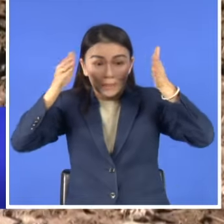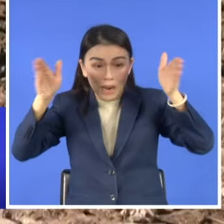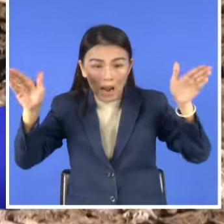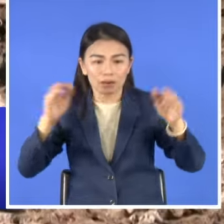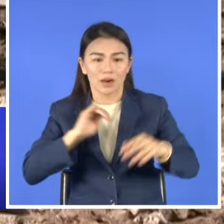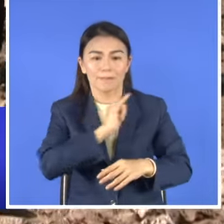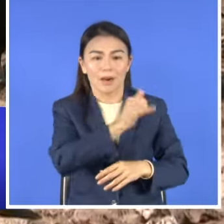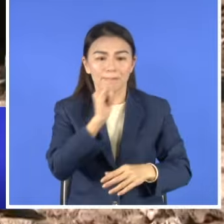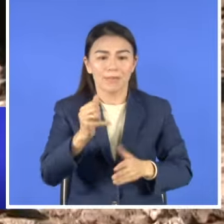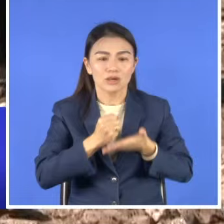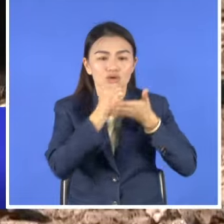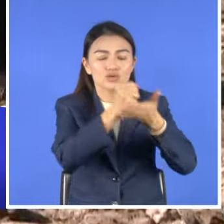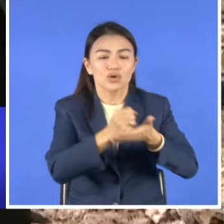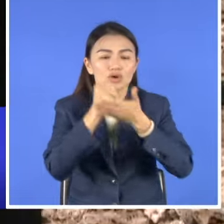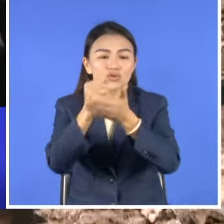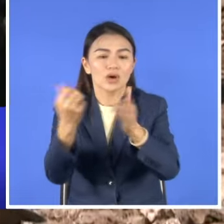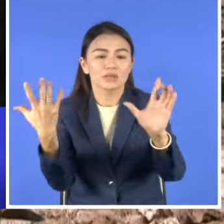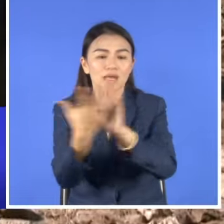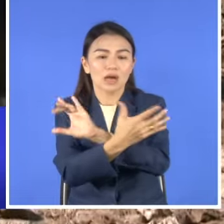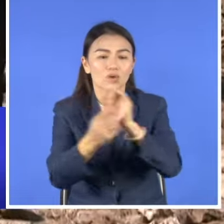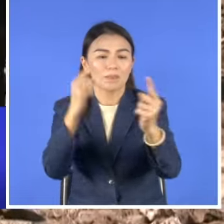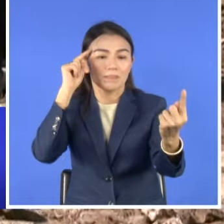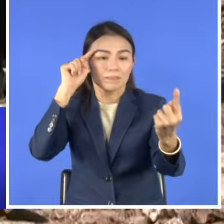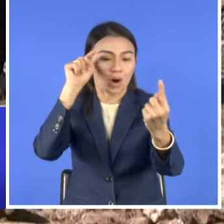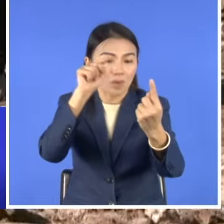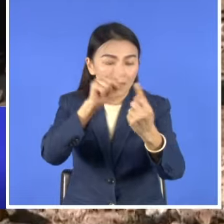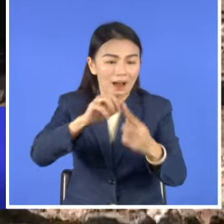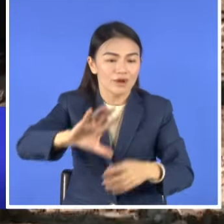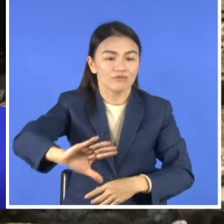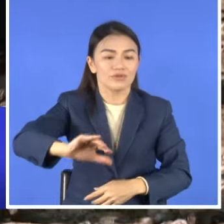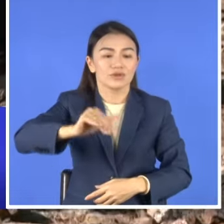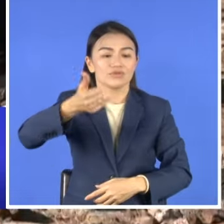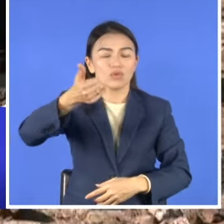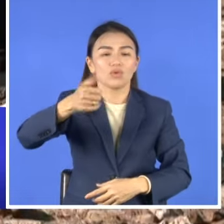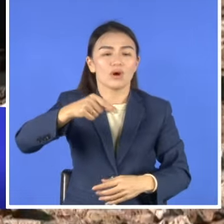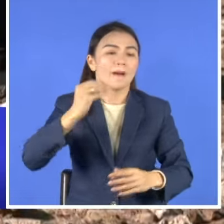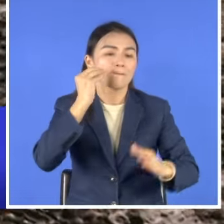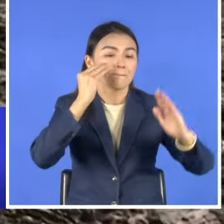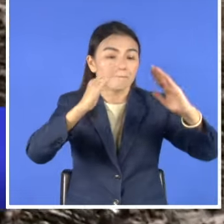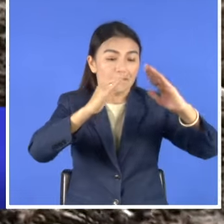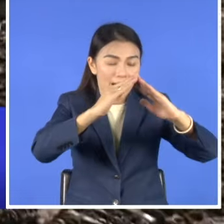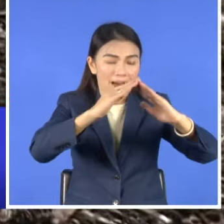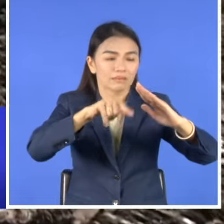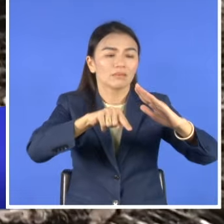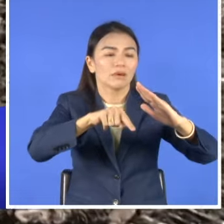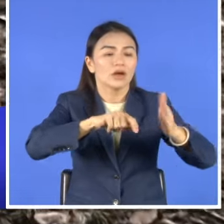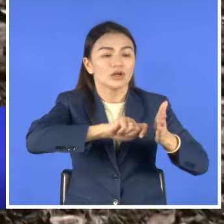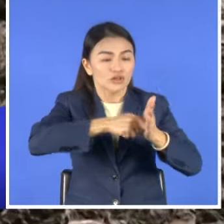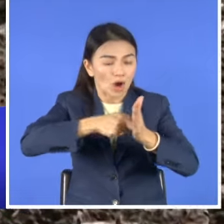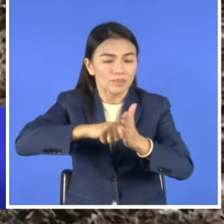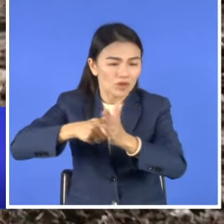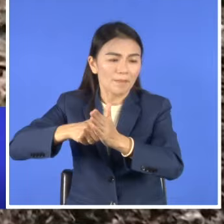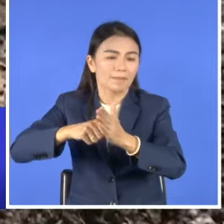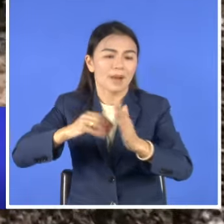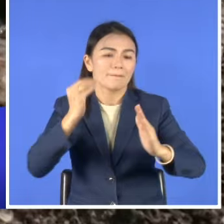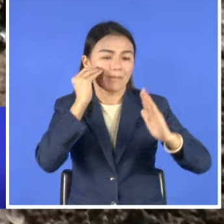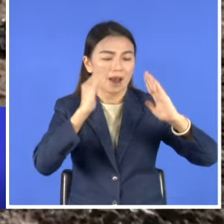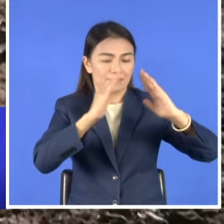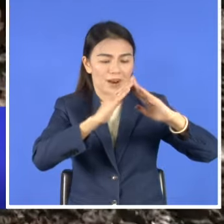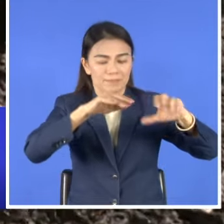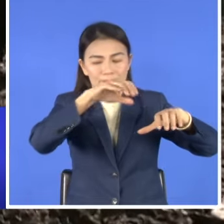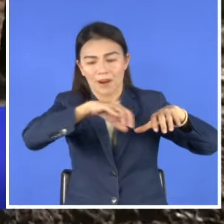เหลือสังคมและก็ตั้งเป้าหมายบอกว่าจะฟื้นฟูช่วยเหลือซ่อมแซมบ้านนะครับที่ถูกน้ำท่วมให้ได้มากถึง 150หลังคา